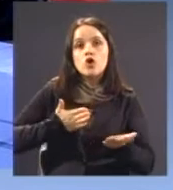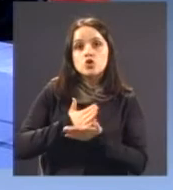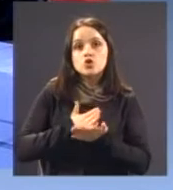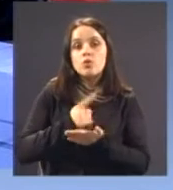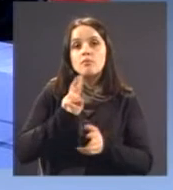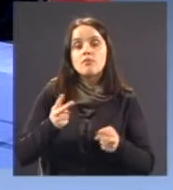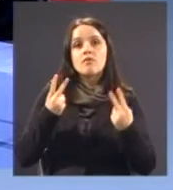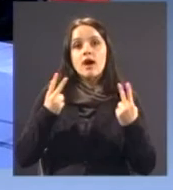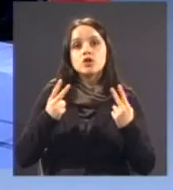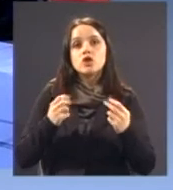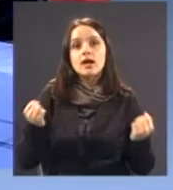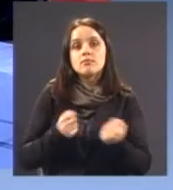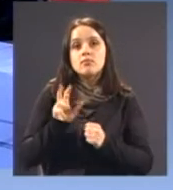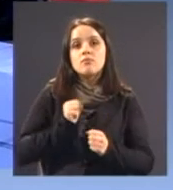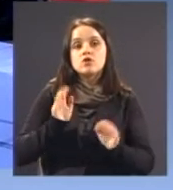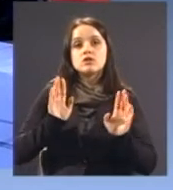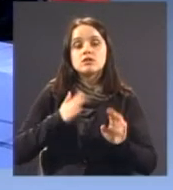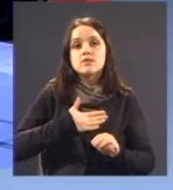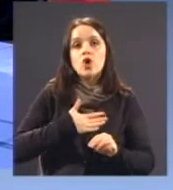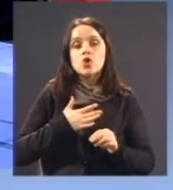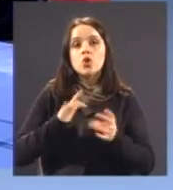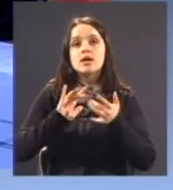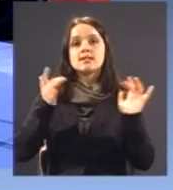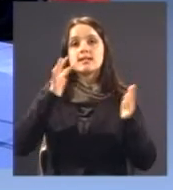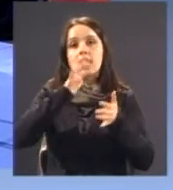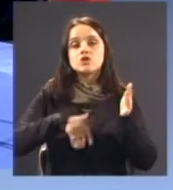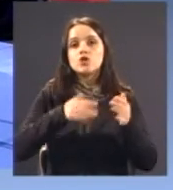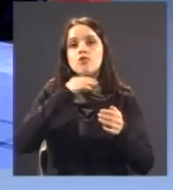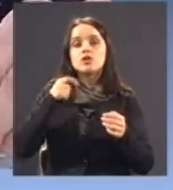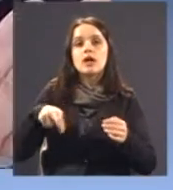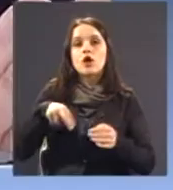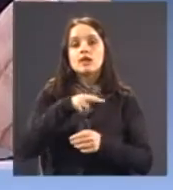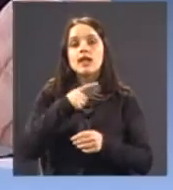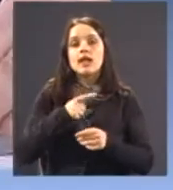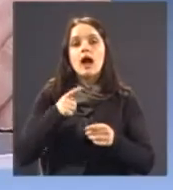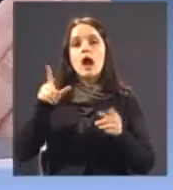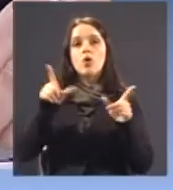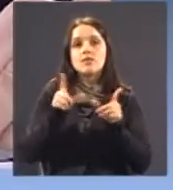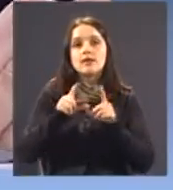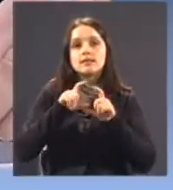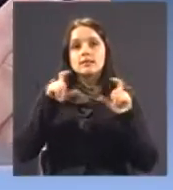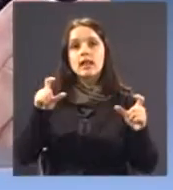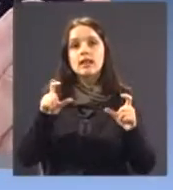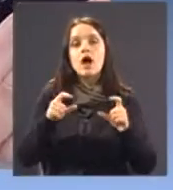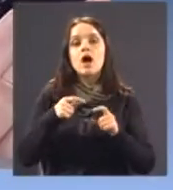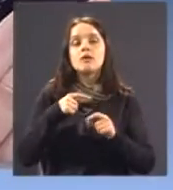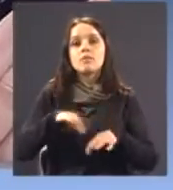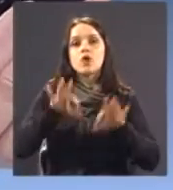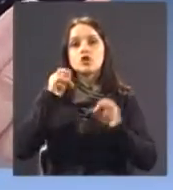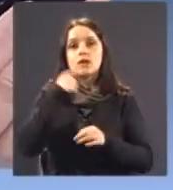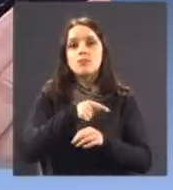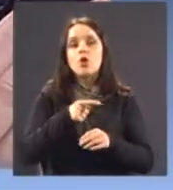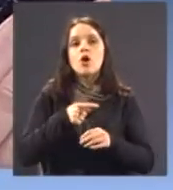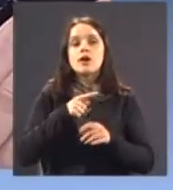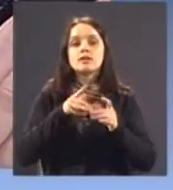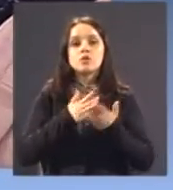imamo svoju stranicu, dakle, dovoljno je da odete na sveučilište i da pronađete tamo ured za podršku studentima